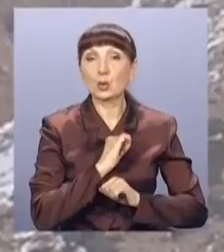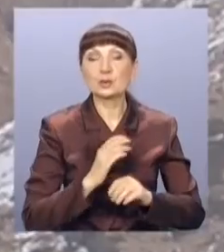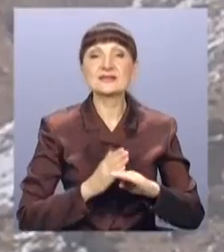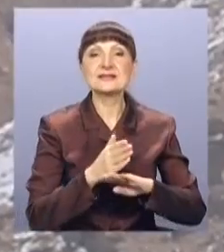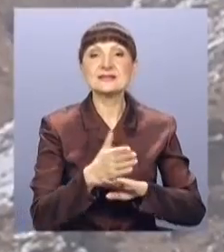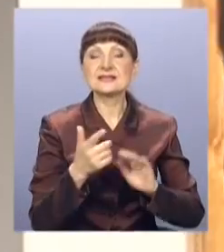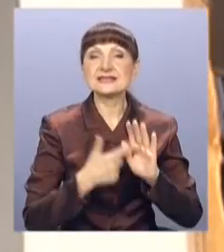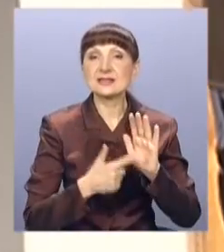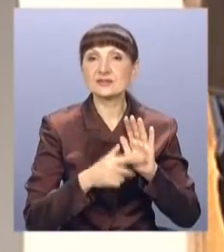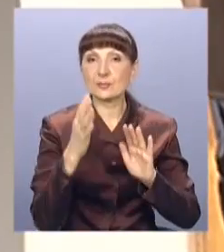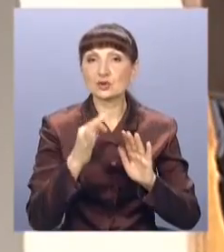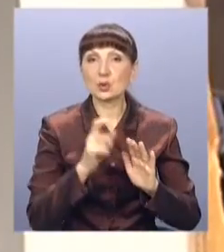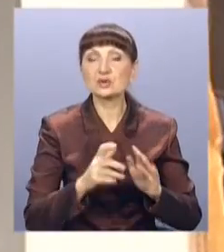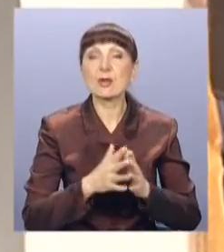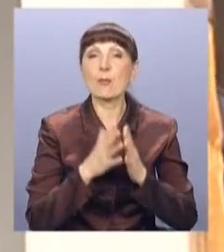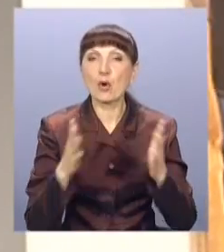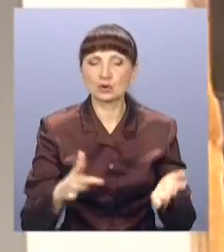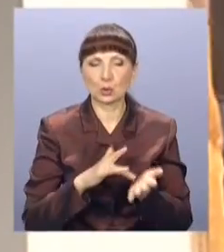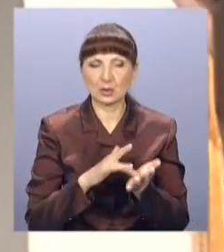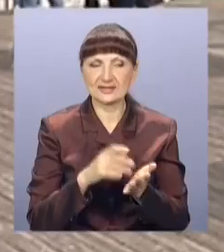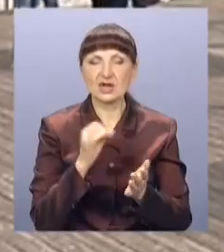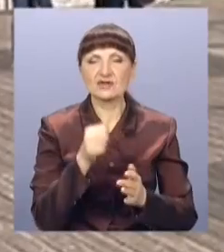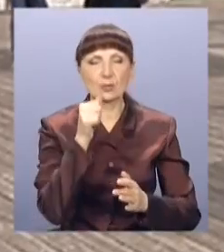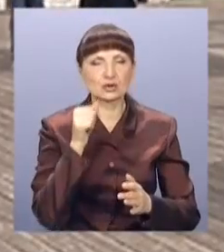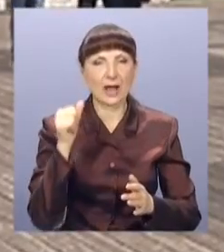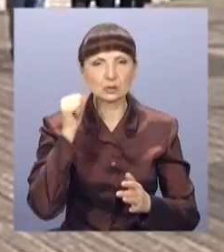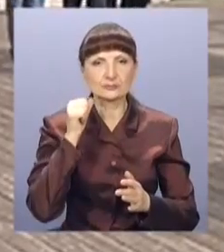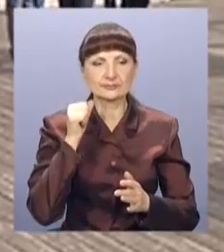посетило на 70% больше туристов, чем в прошлом году.